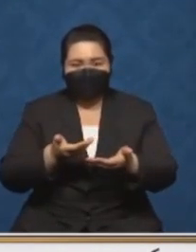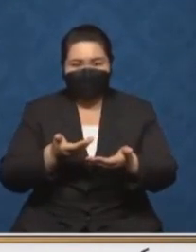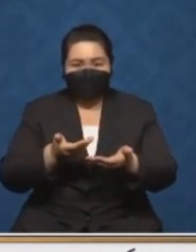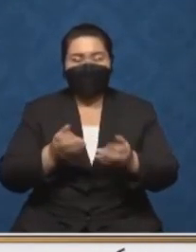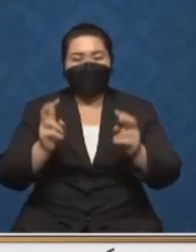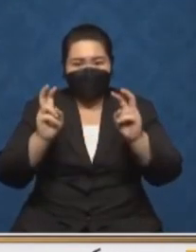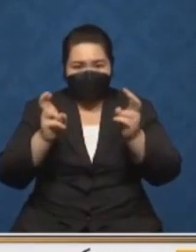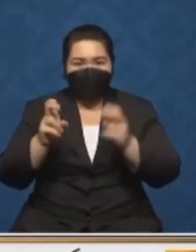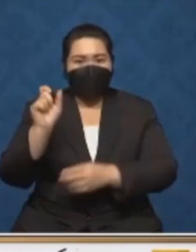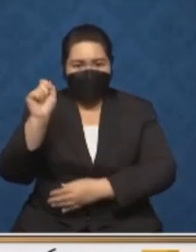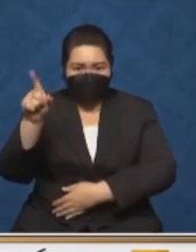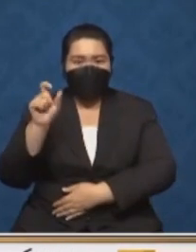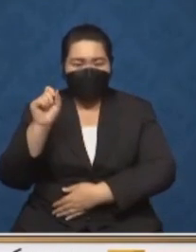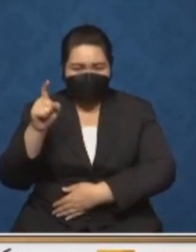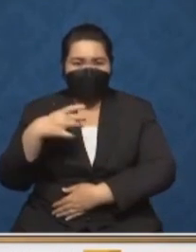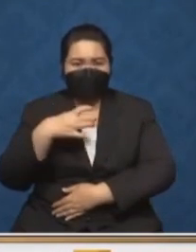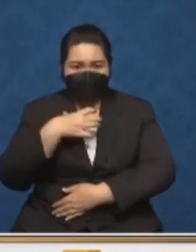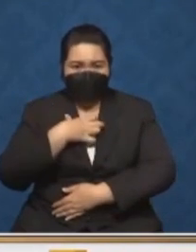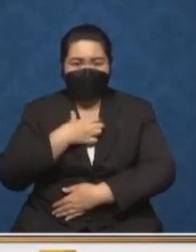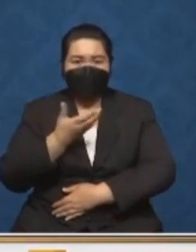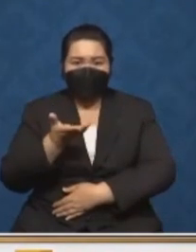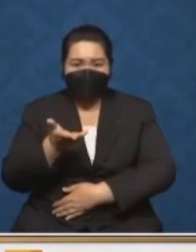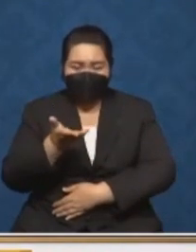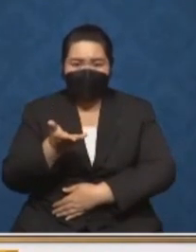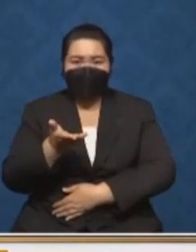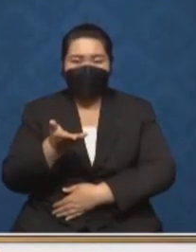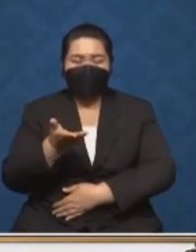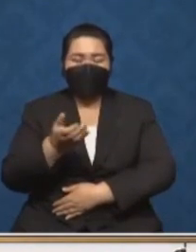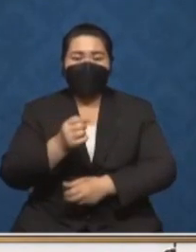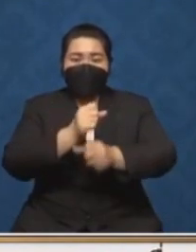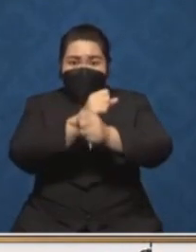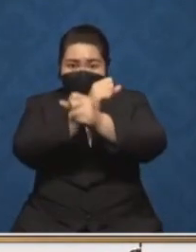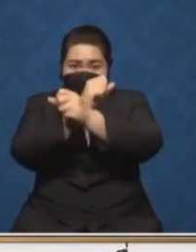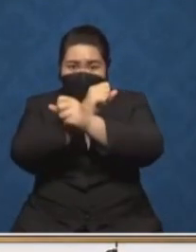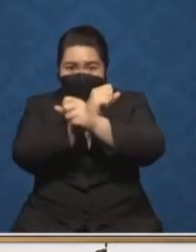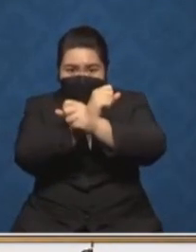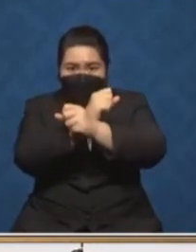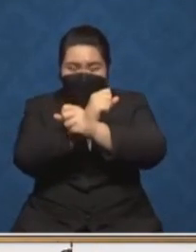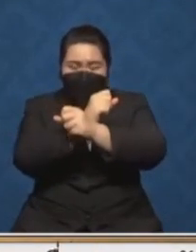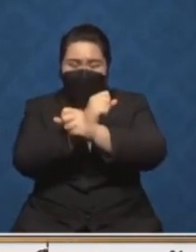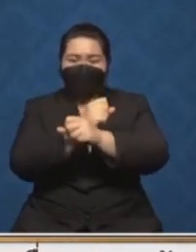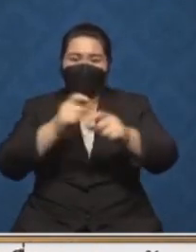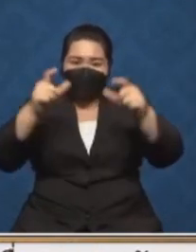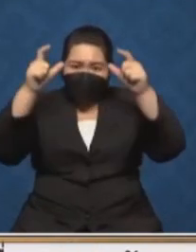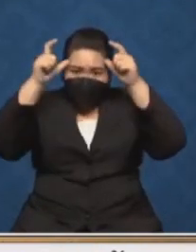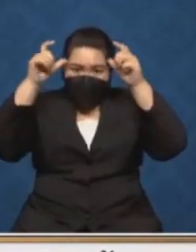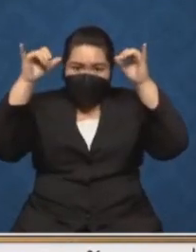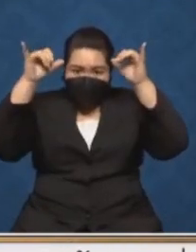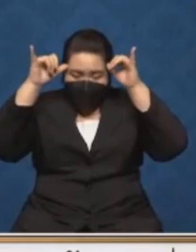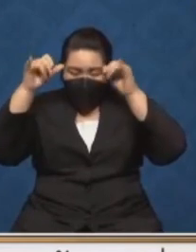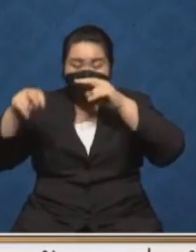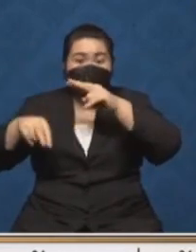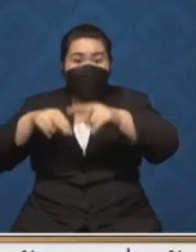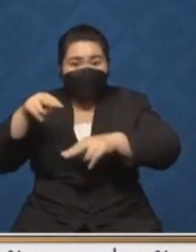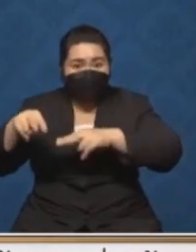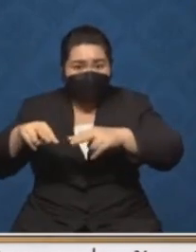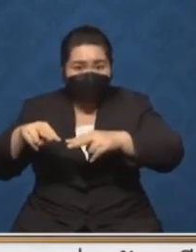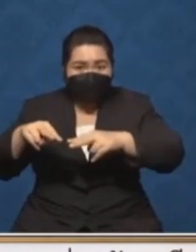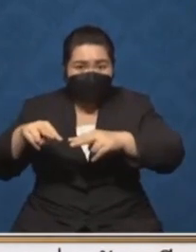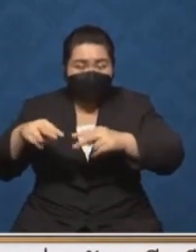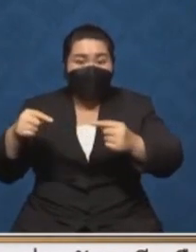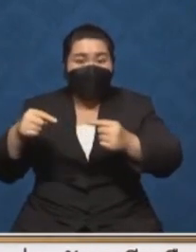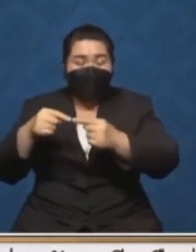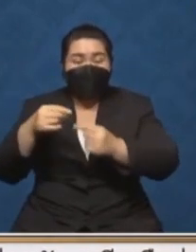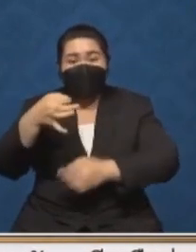เวละด่วน ที่จะหาทางป้องกันรักษาเยียวยาให้กระเศรษกระต